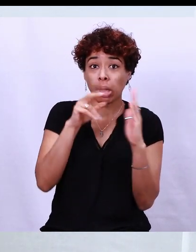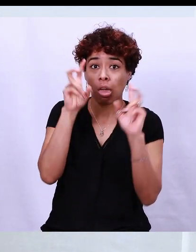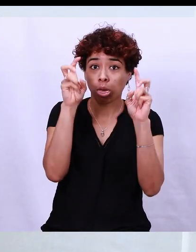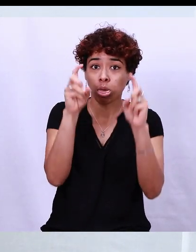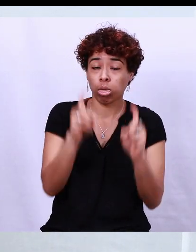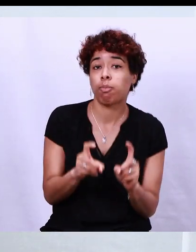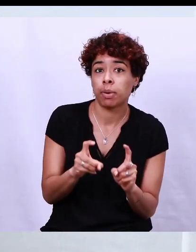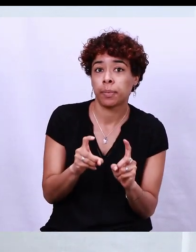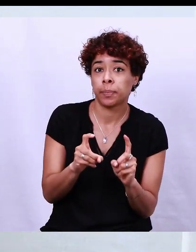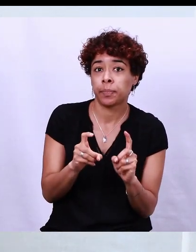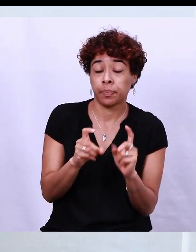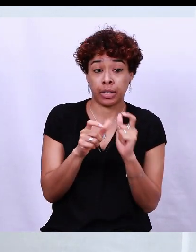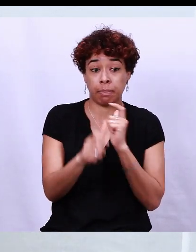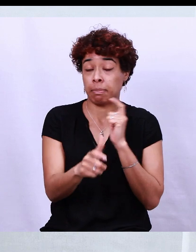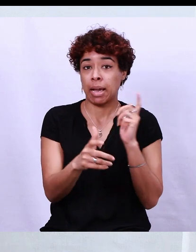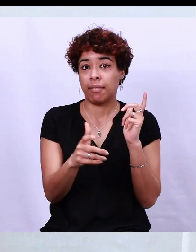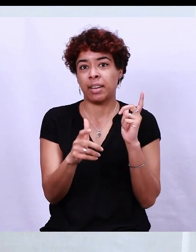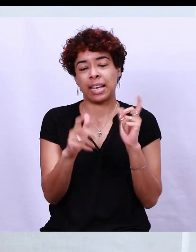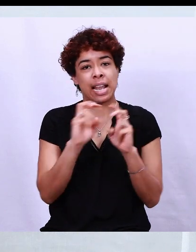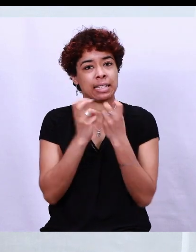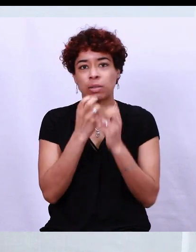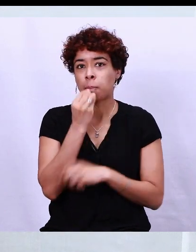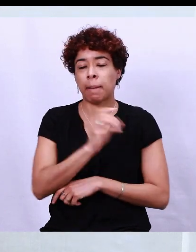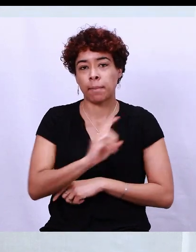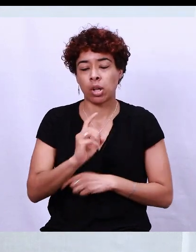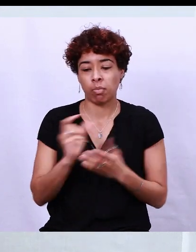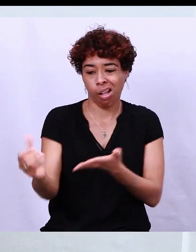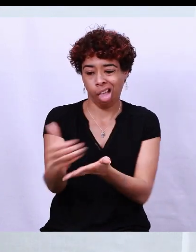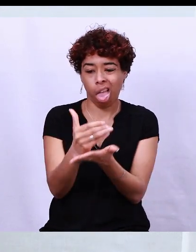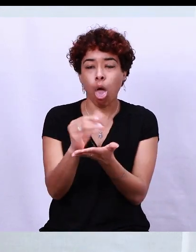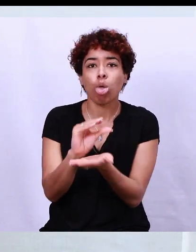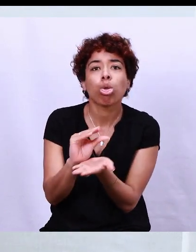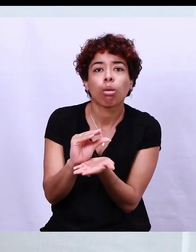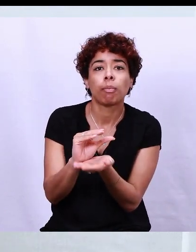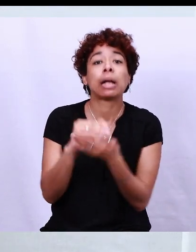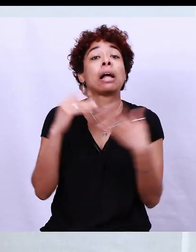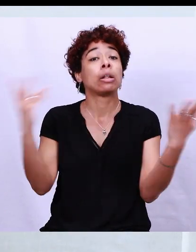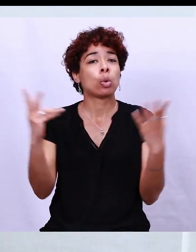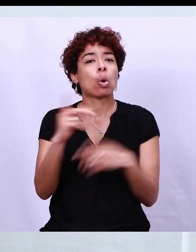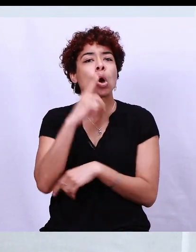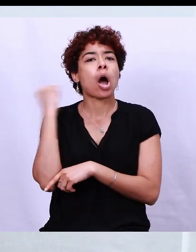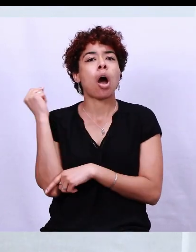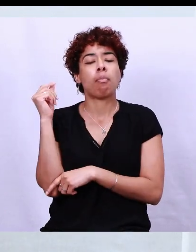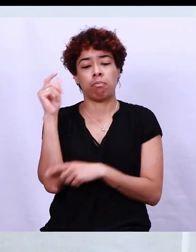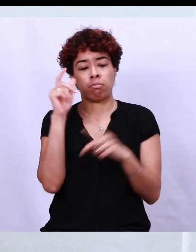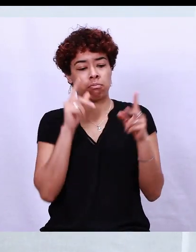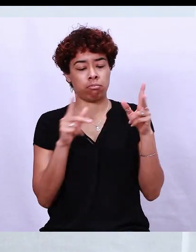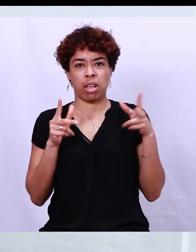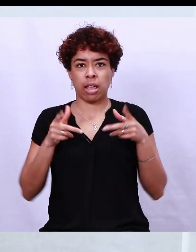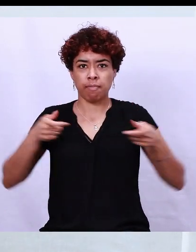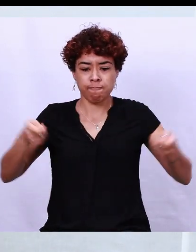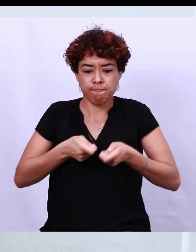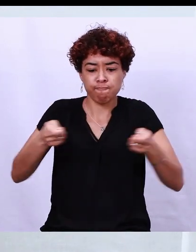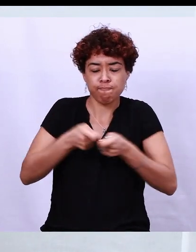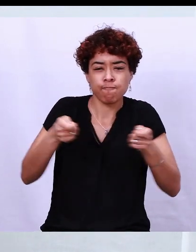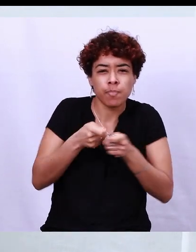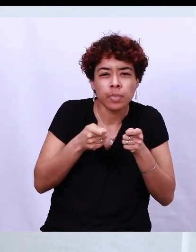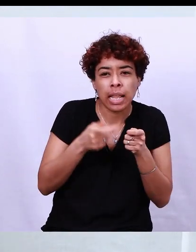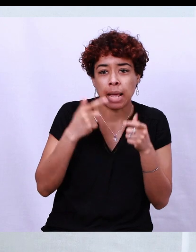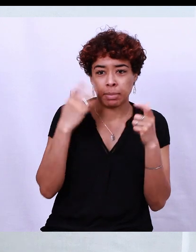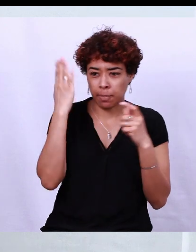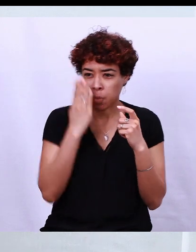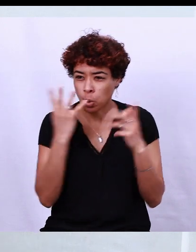diminuer et que ça va être une mauvaise saison, en fait. Donc, le vigneron, il est attentif. Il vient avec précision enlever que ce qui